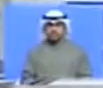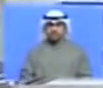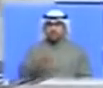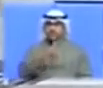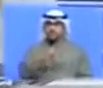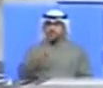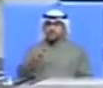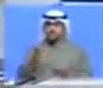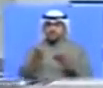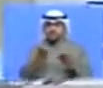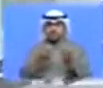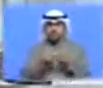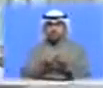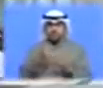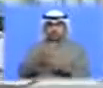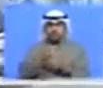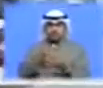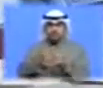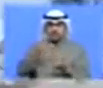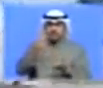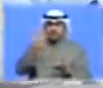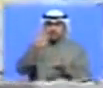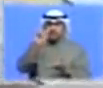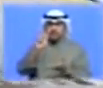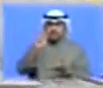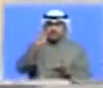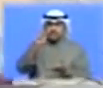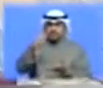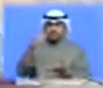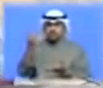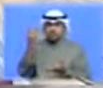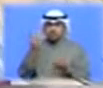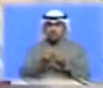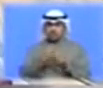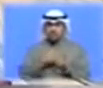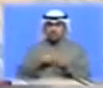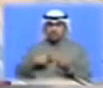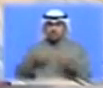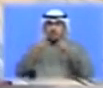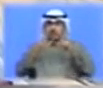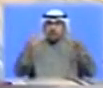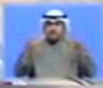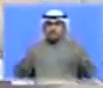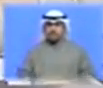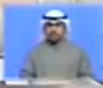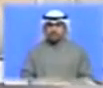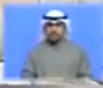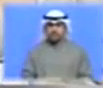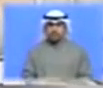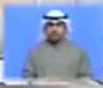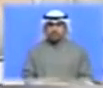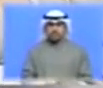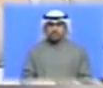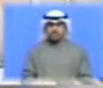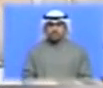كما استقبل سمو حفظه الله بقصر السيف صباح اليوم معالي وزير الإعلام ووزير الدولة لشؤون الشباب الشيخ سلمان